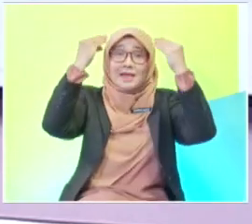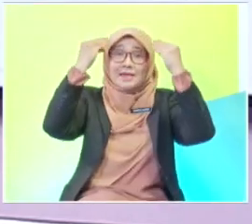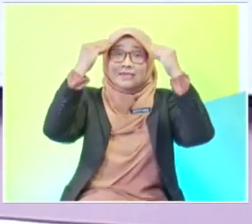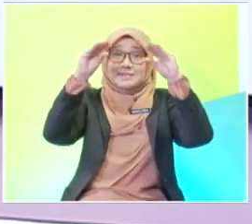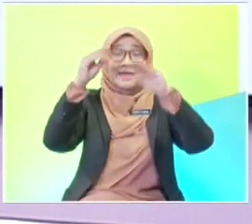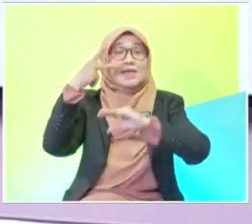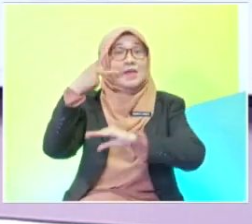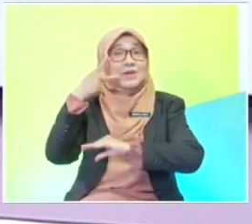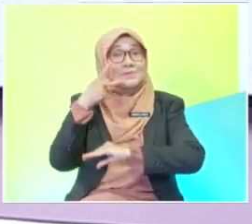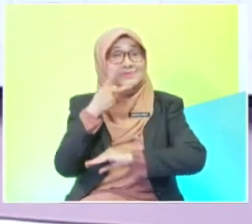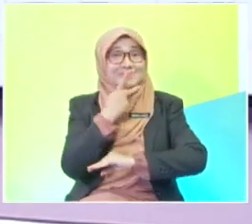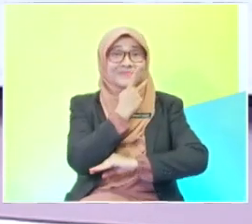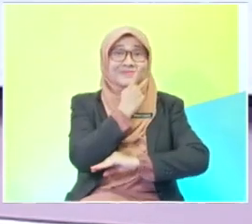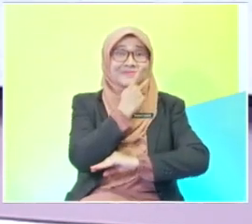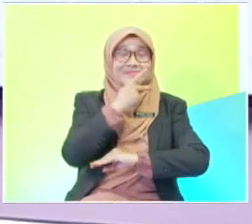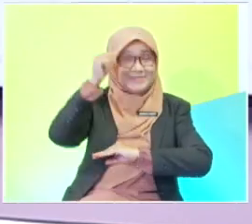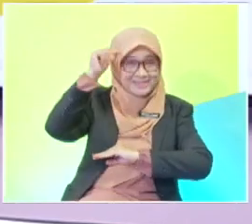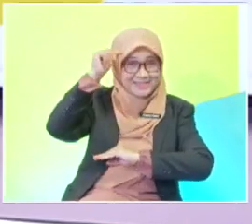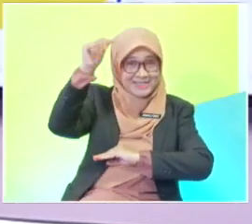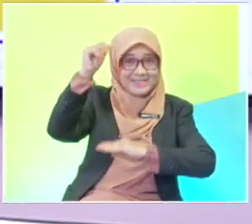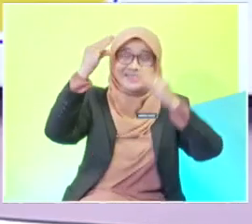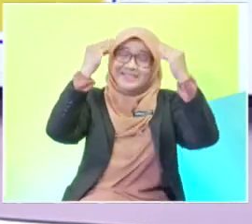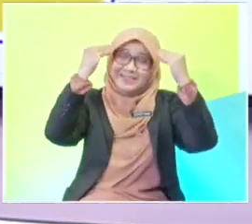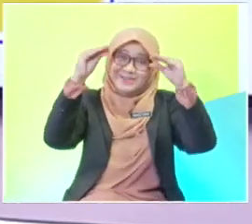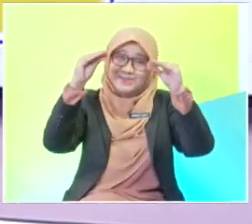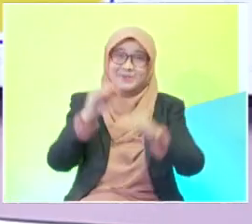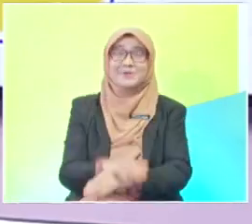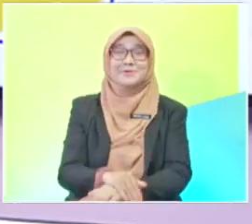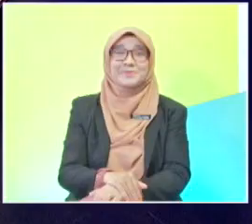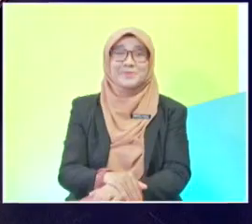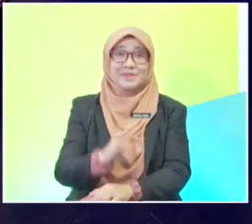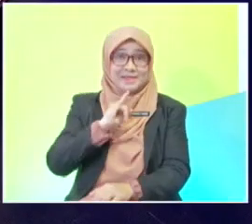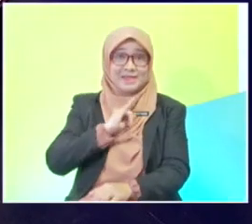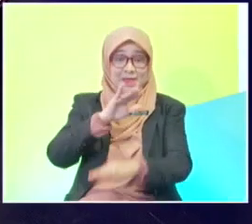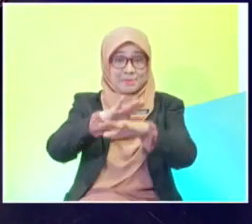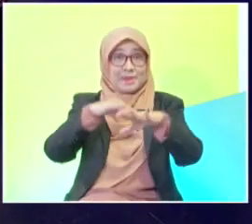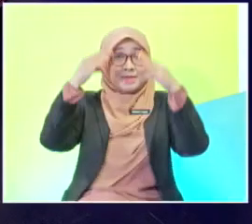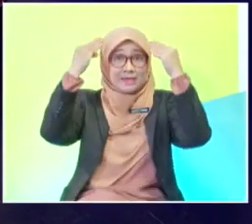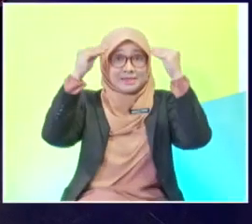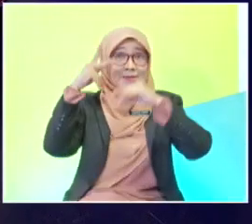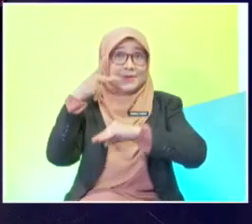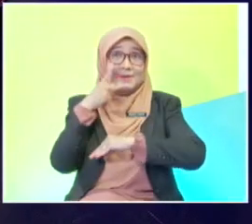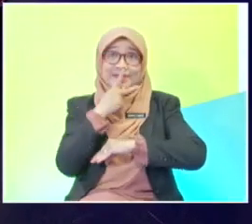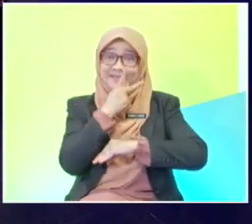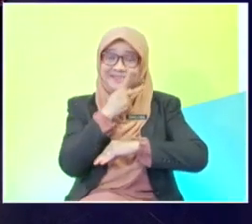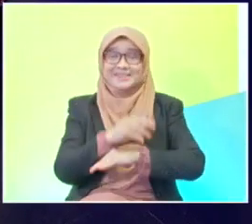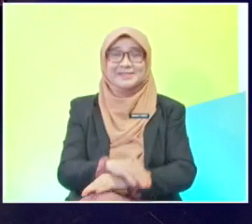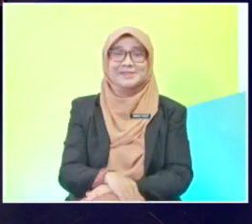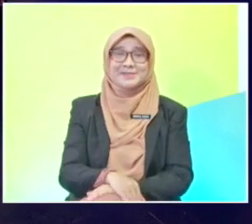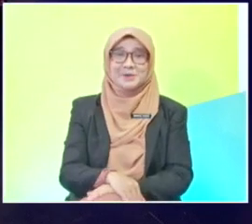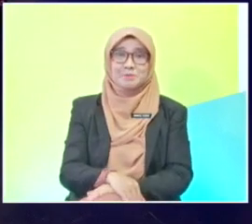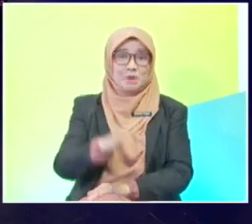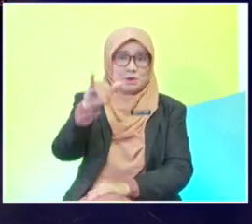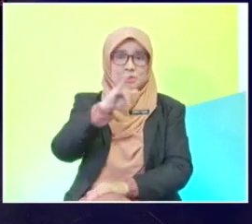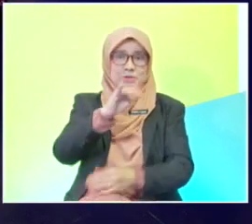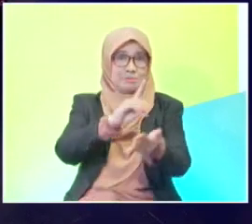Khairul Nisa. Assalamualaikum Cikgu. Waalaikumsalam. Cikgu, saya boleh panggil Cikgu Nisa Ya, boleh. Cikgu, macam doktor betul